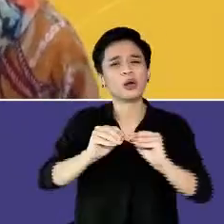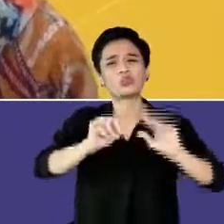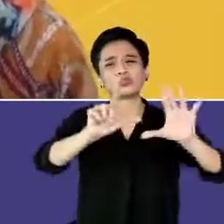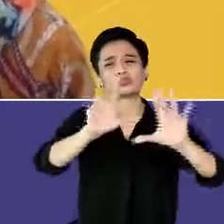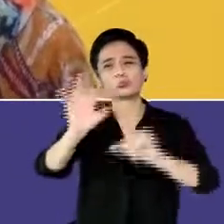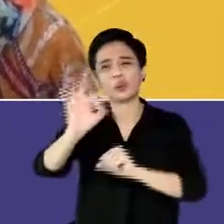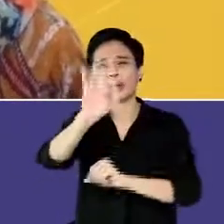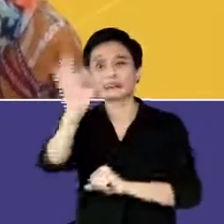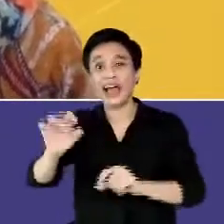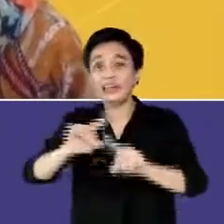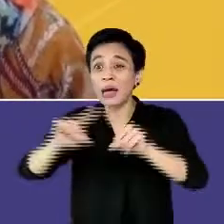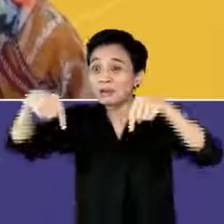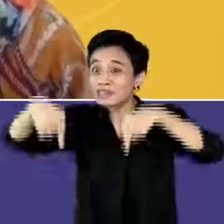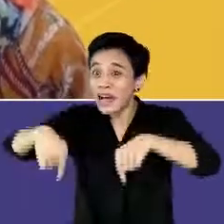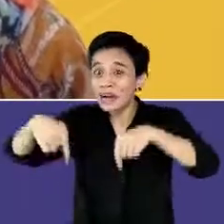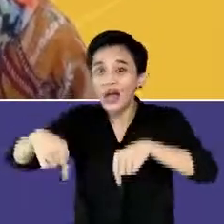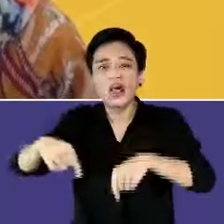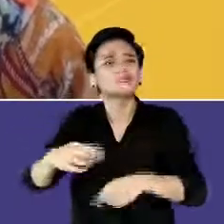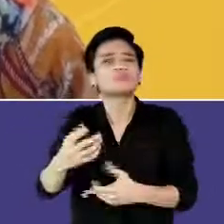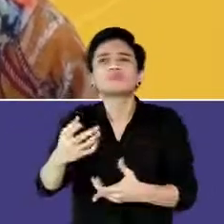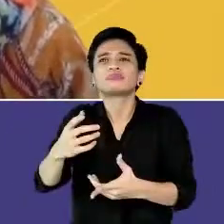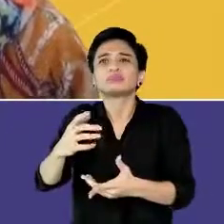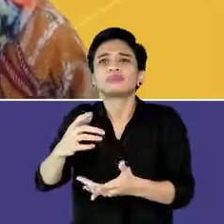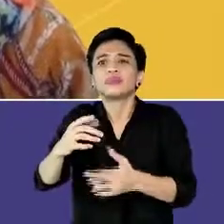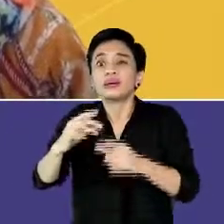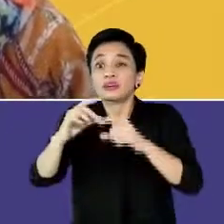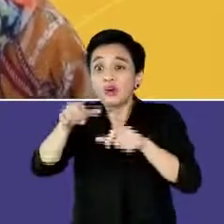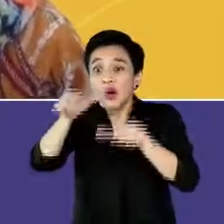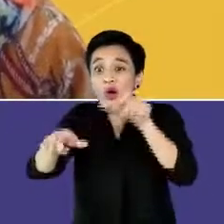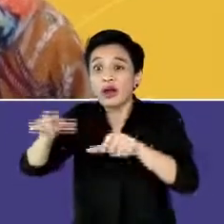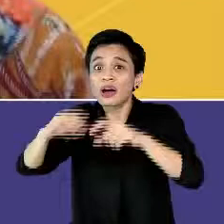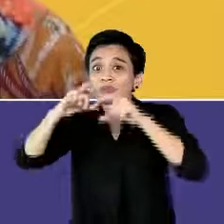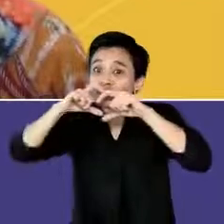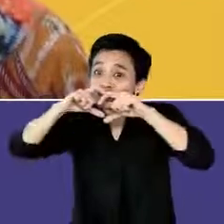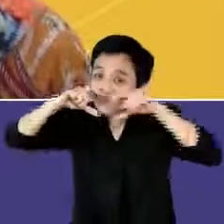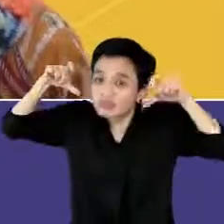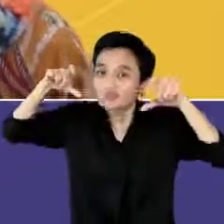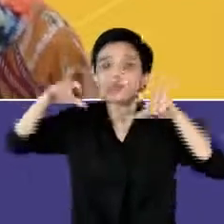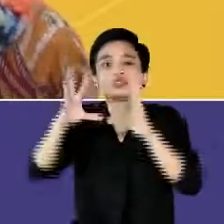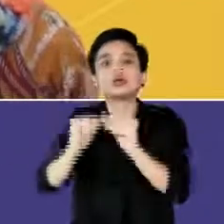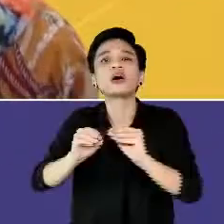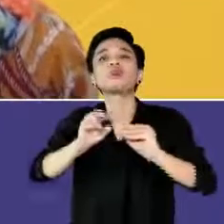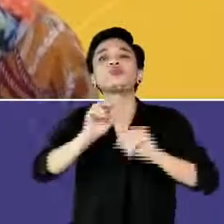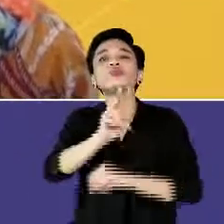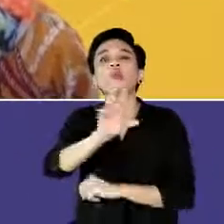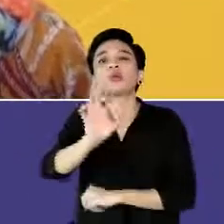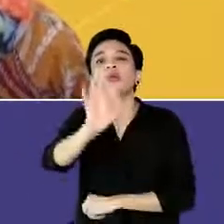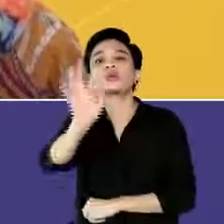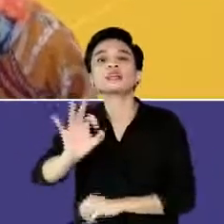sekitar 25 memakai apa turunnya